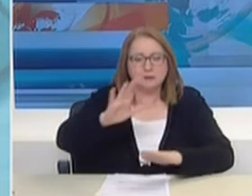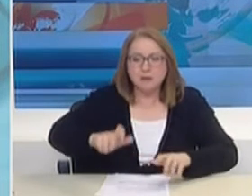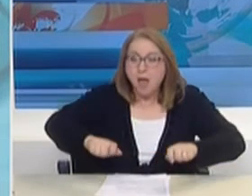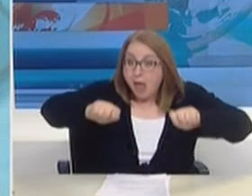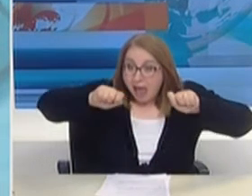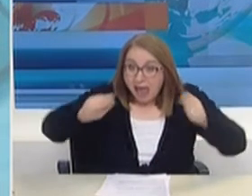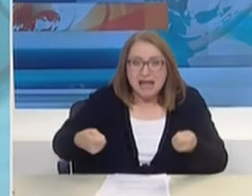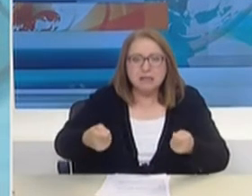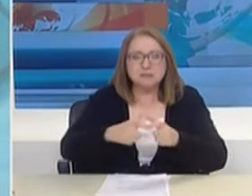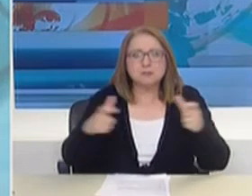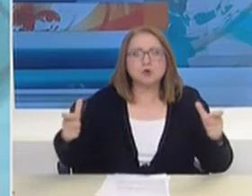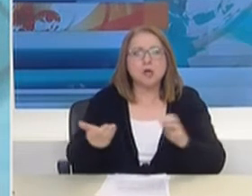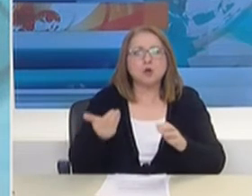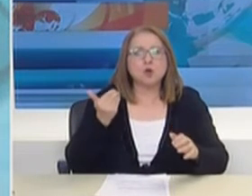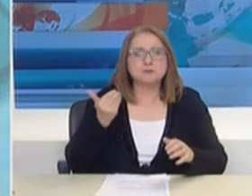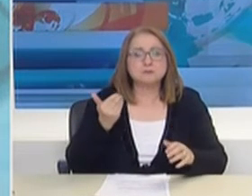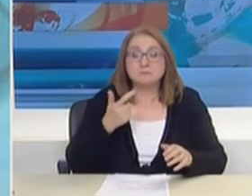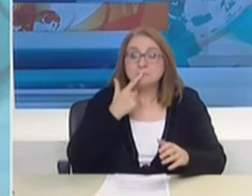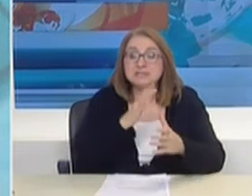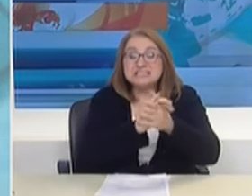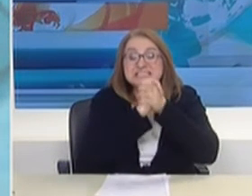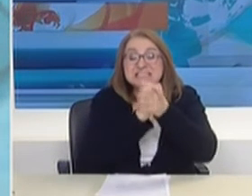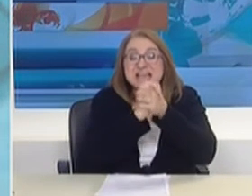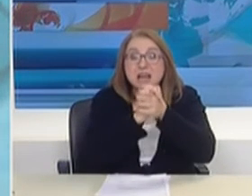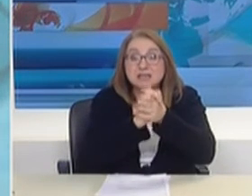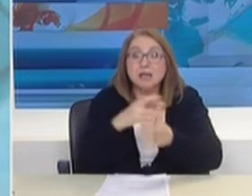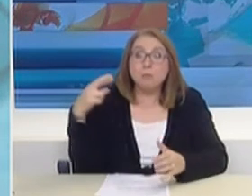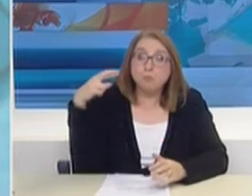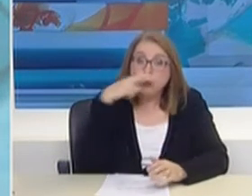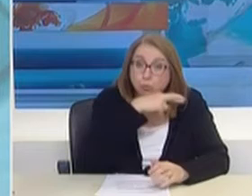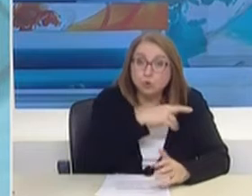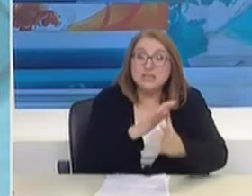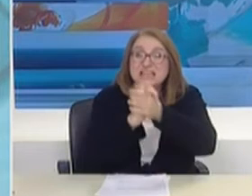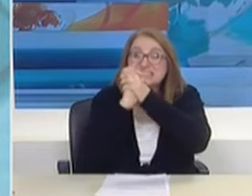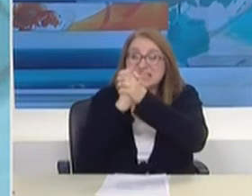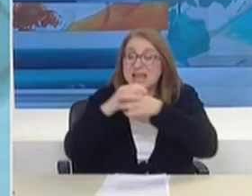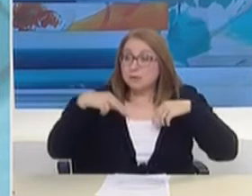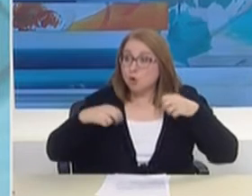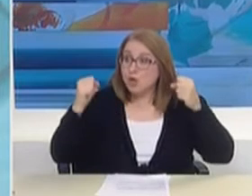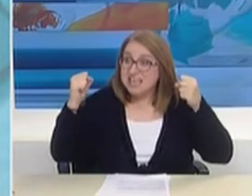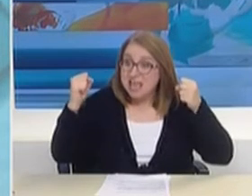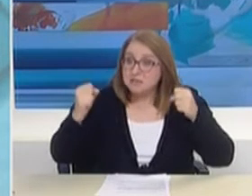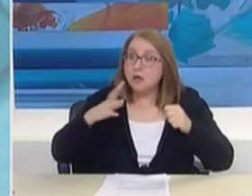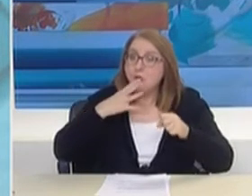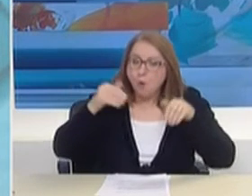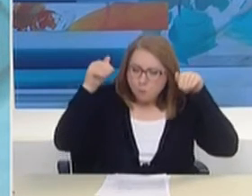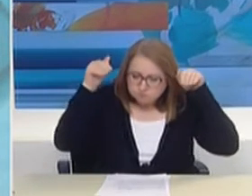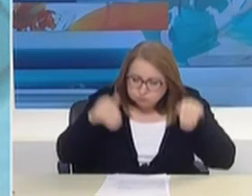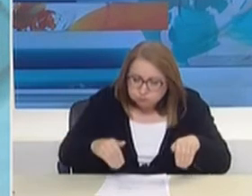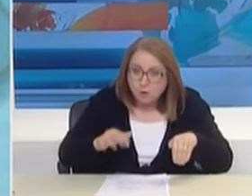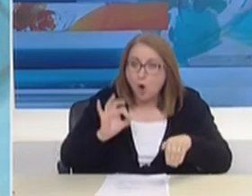Άκουσε τους ειδικούς και αξίζουν συγχαρητήρια και στον Πρωθυπουργό μας και στον Υπουργό Υγείας και σε όλους τους ηθήνοντες και πρώτη από όλη την